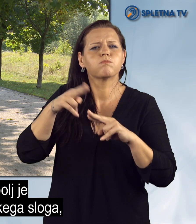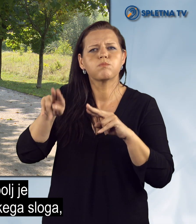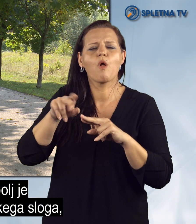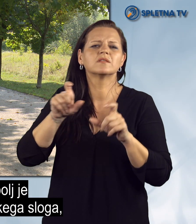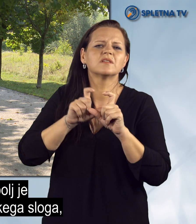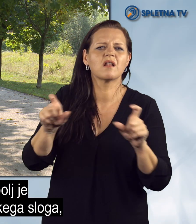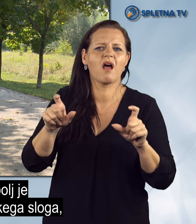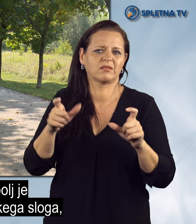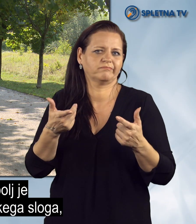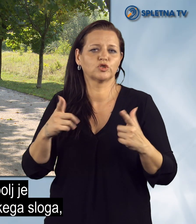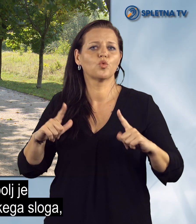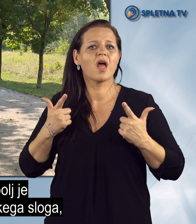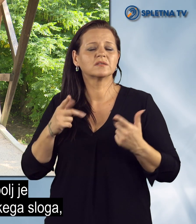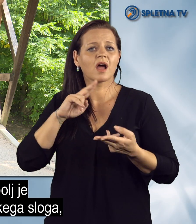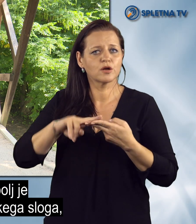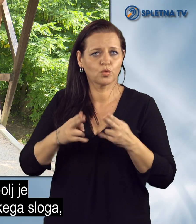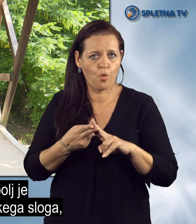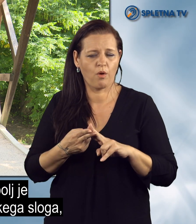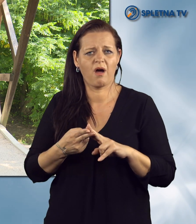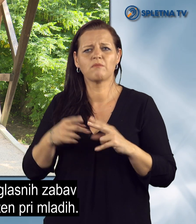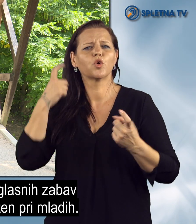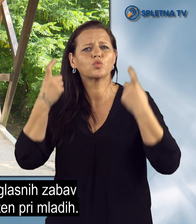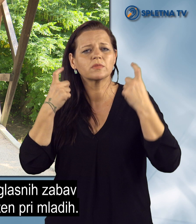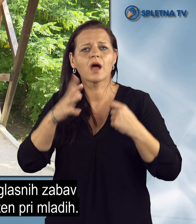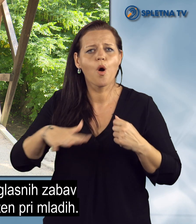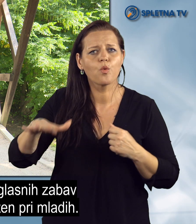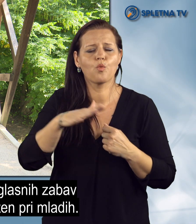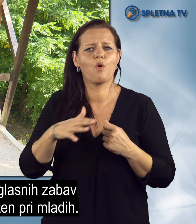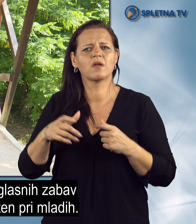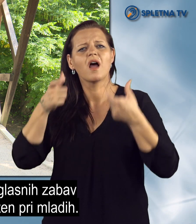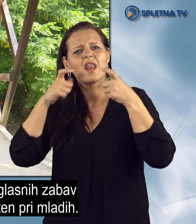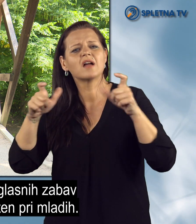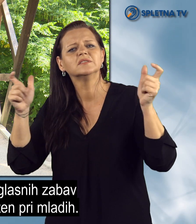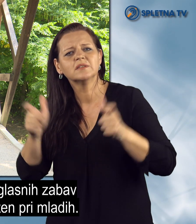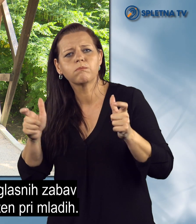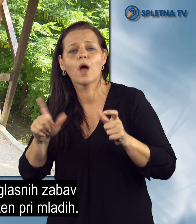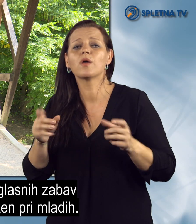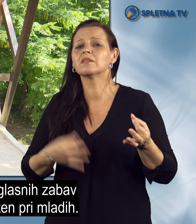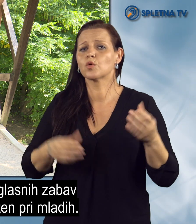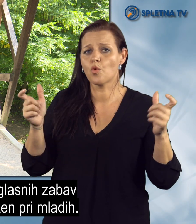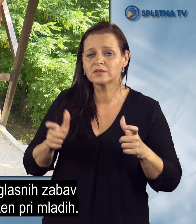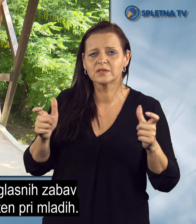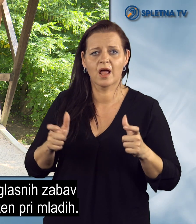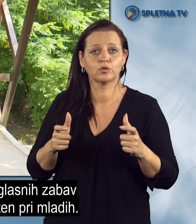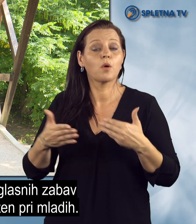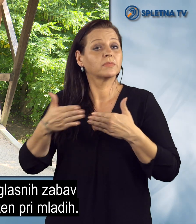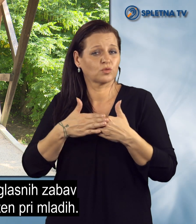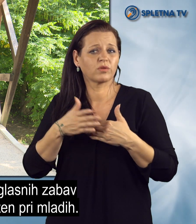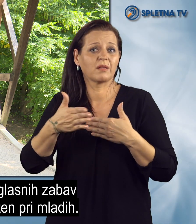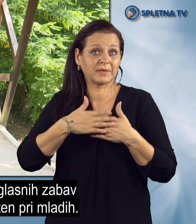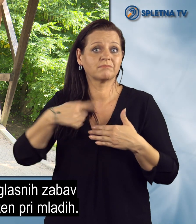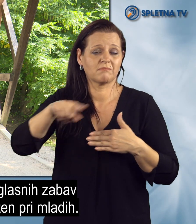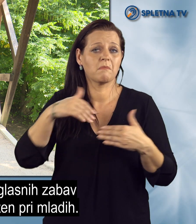Čedalje bolj je zaradi življenjskega sloga, hrupnega okolja, glasnih zabav in koncertov prisoten pri